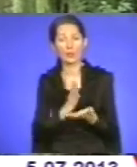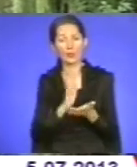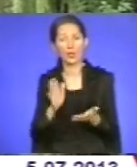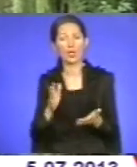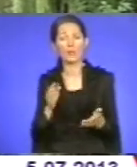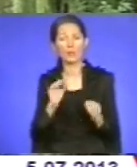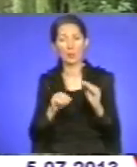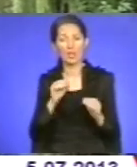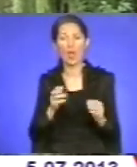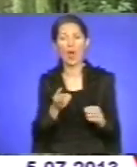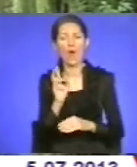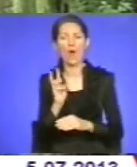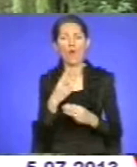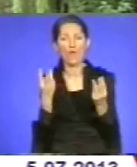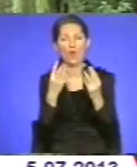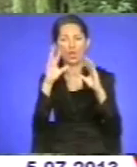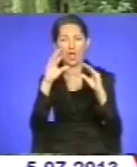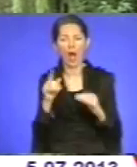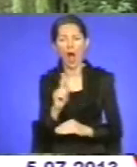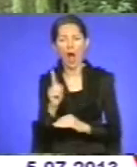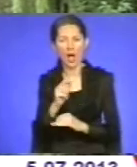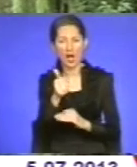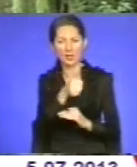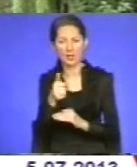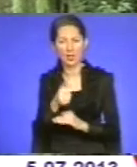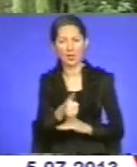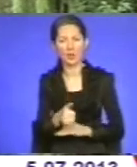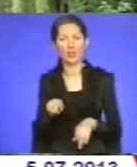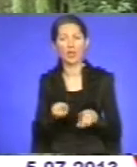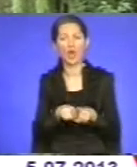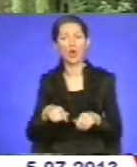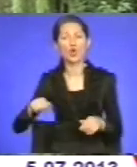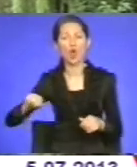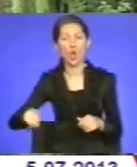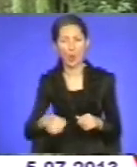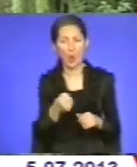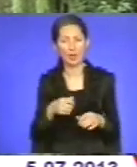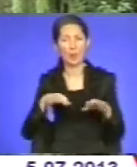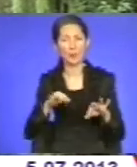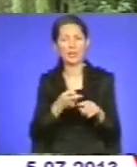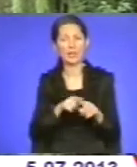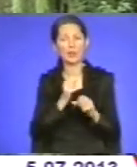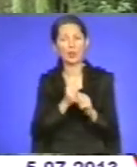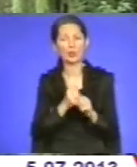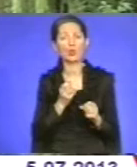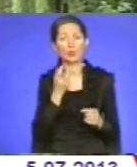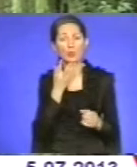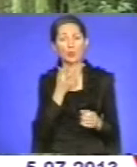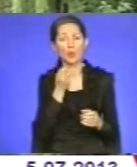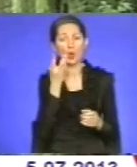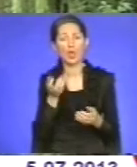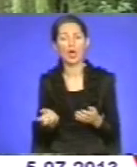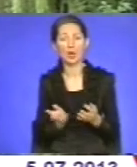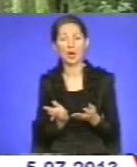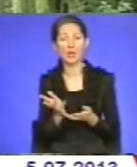і комбайни двома вогнегасниками та двома штиковими лопатами, а автомобілі, які працюють під час жнивної кампанії, повинні